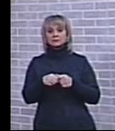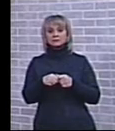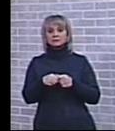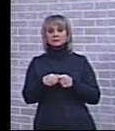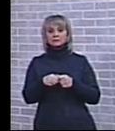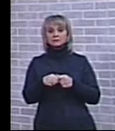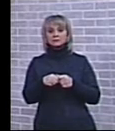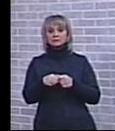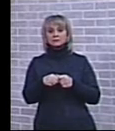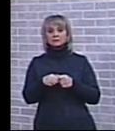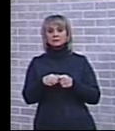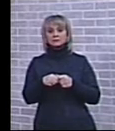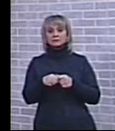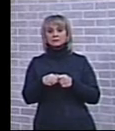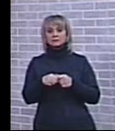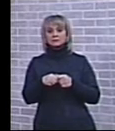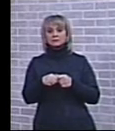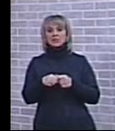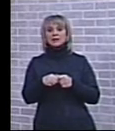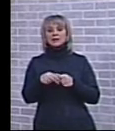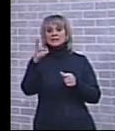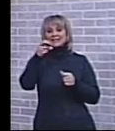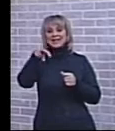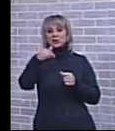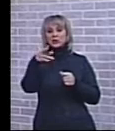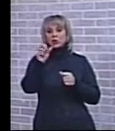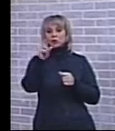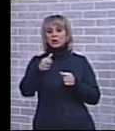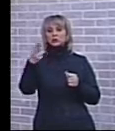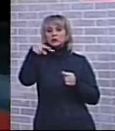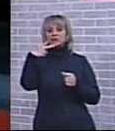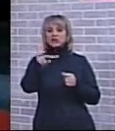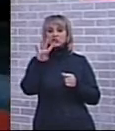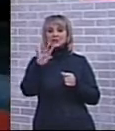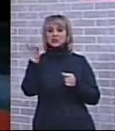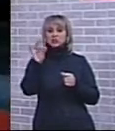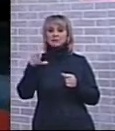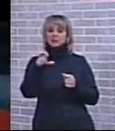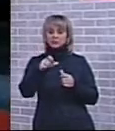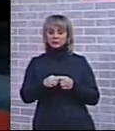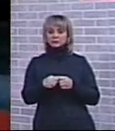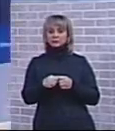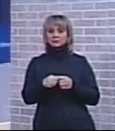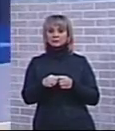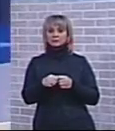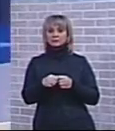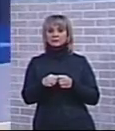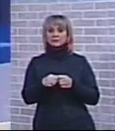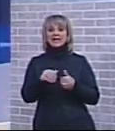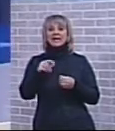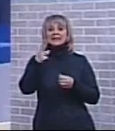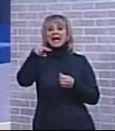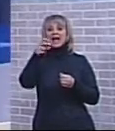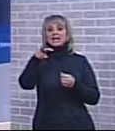слышу песню наших дней. Евгения Слинкина, Сергей Вишняков, Дон 24, Ростов-на-Дону.